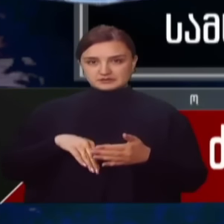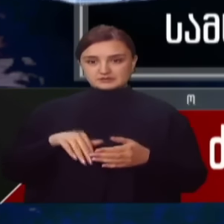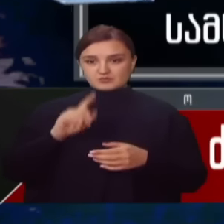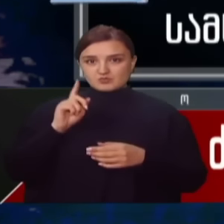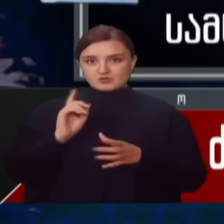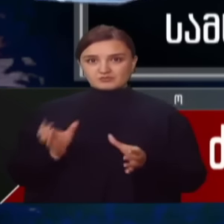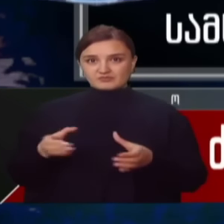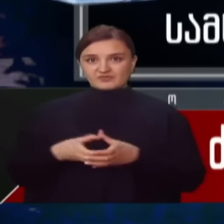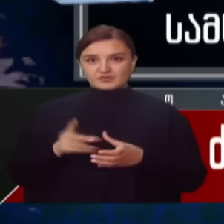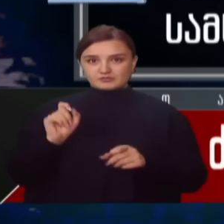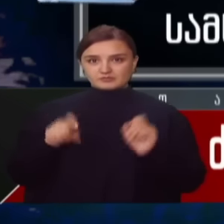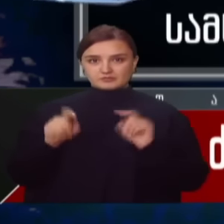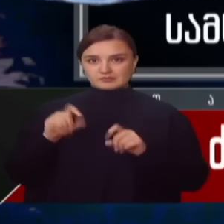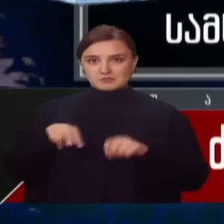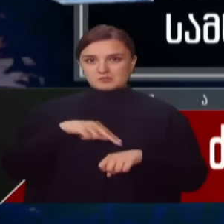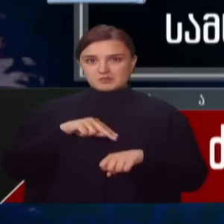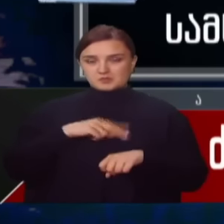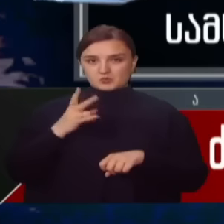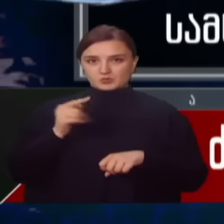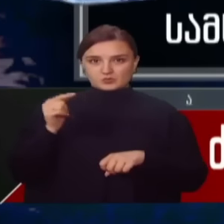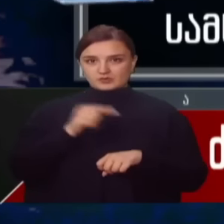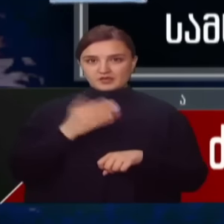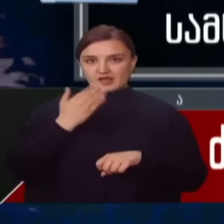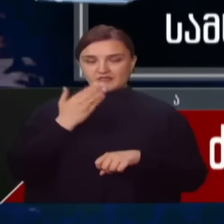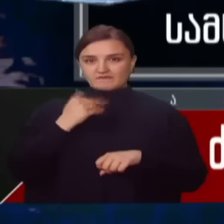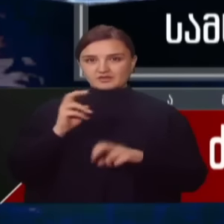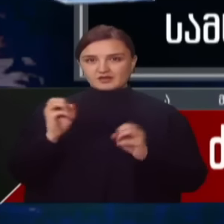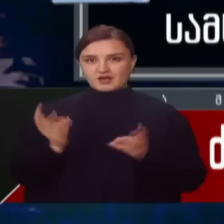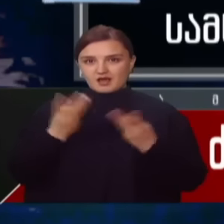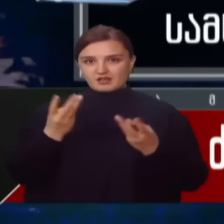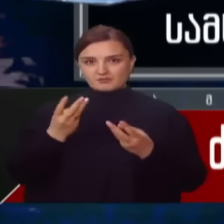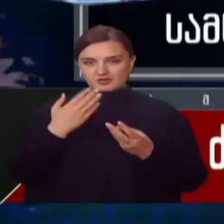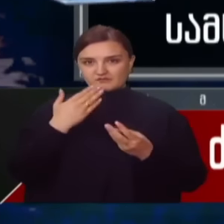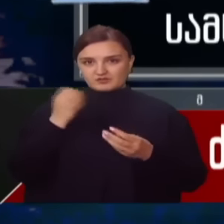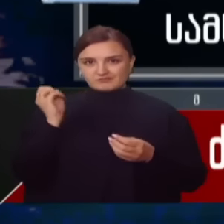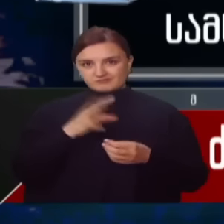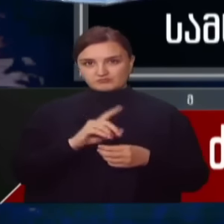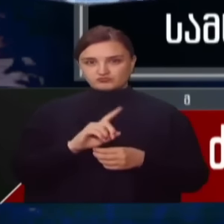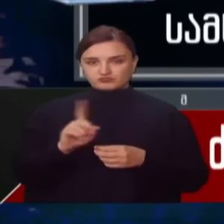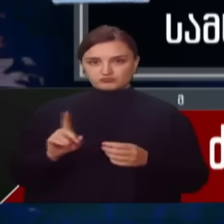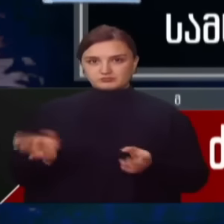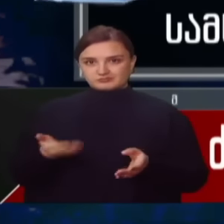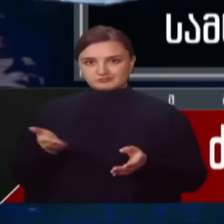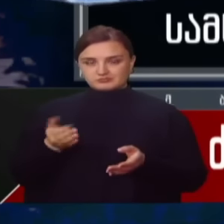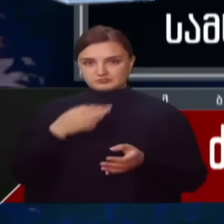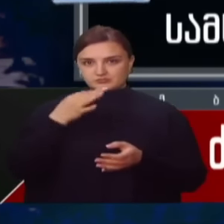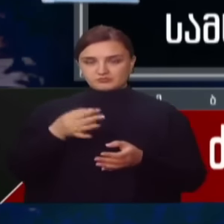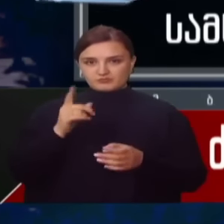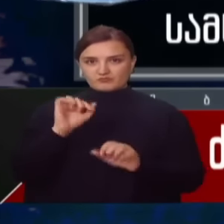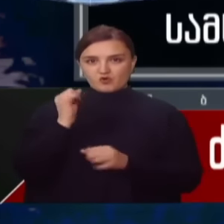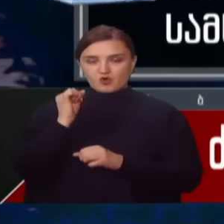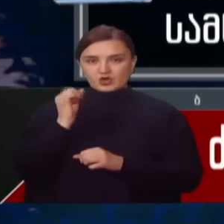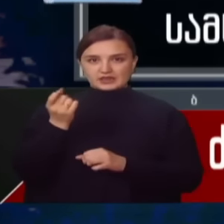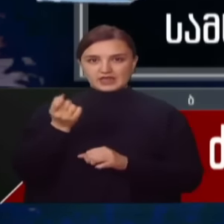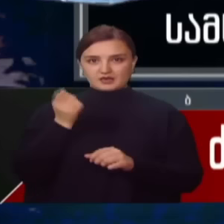მატარებელ ახალგაზრდებს ავალებენ პარლამენტის წინ, მიიტანონ ადვილად აალებადი ნივთიერებები, რაც შემდგომში გამოყენებული იქნება ეგრეთ წოდებული მოლოტოვის